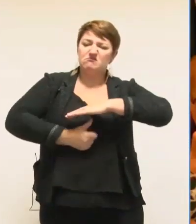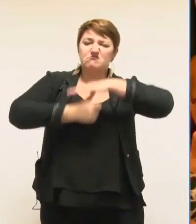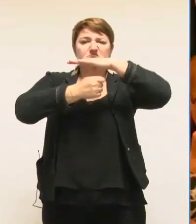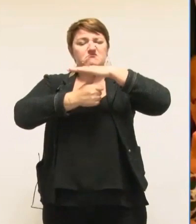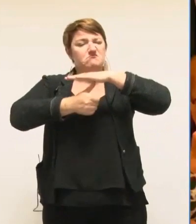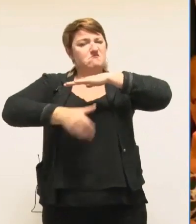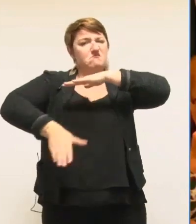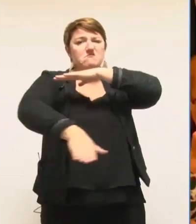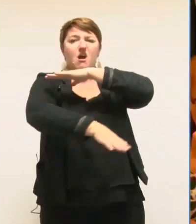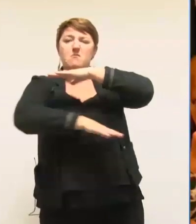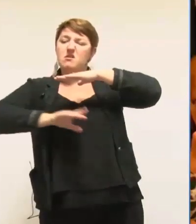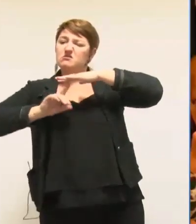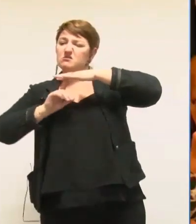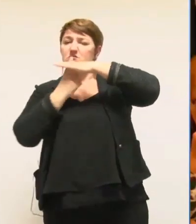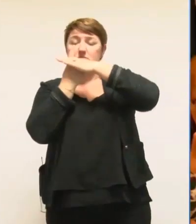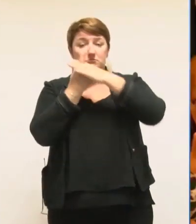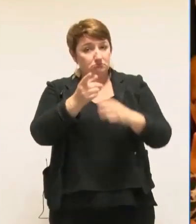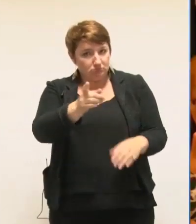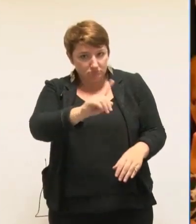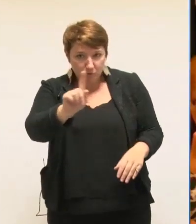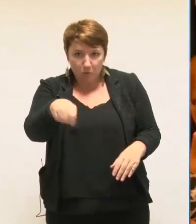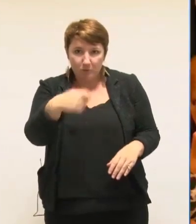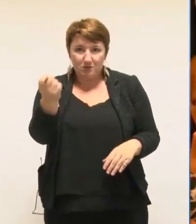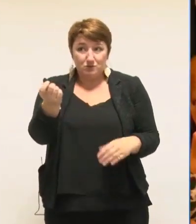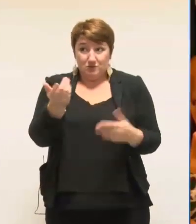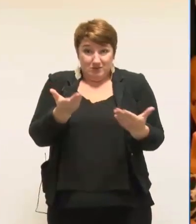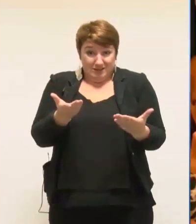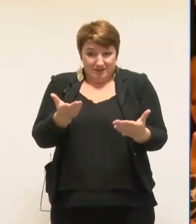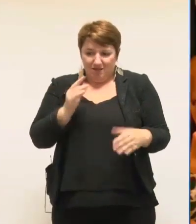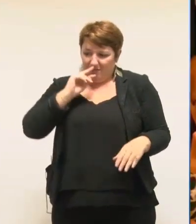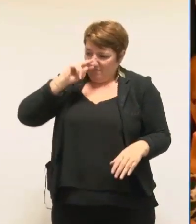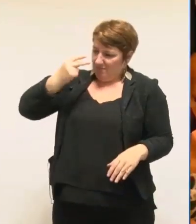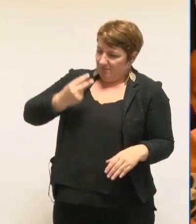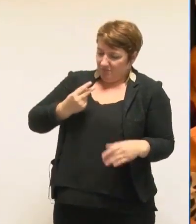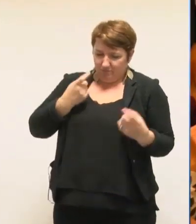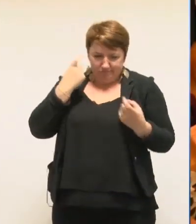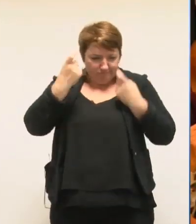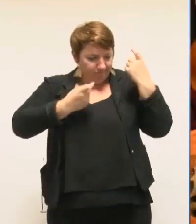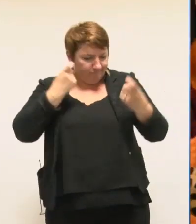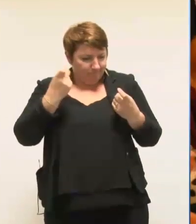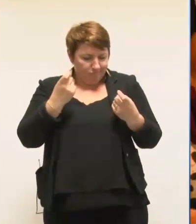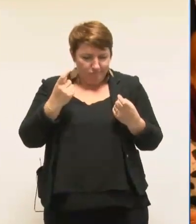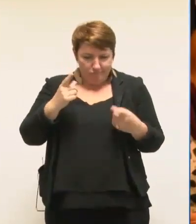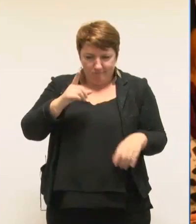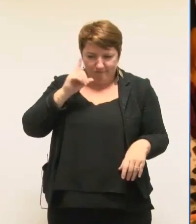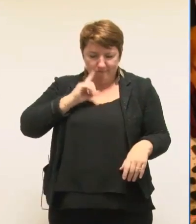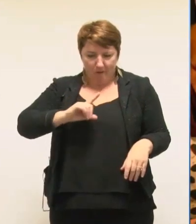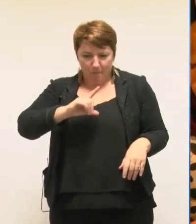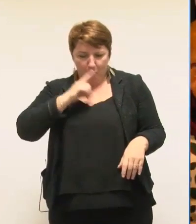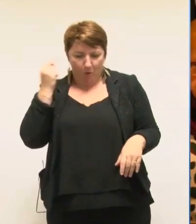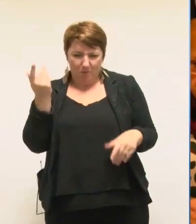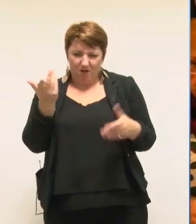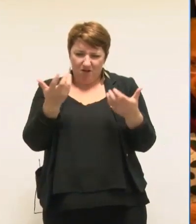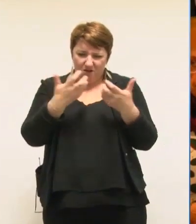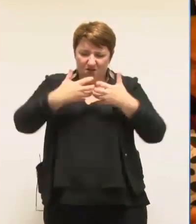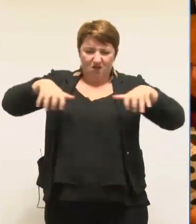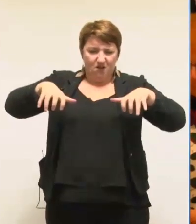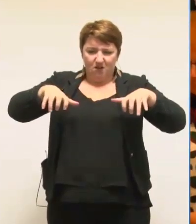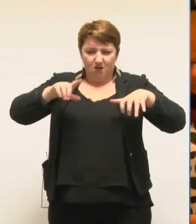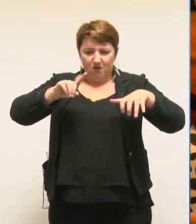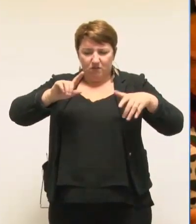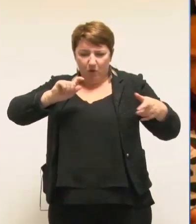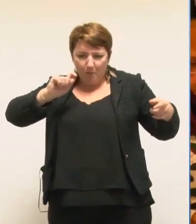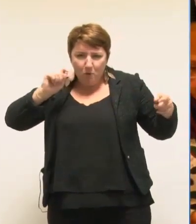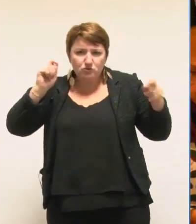bien sûr. Et c'est ça l'intérêt global, un peu, de cette remise en question du binaire. Alors, vous avez vu comme moi